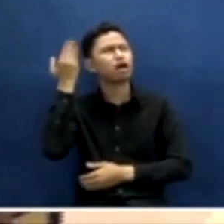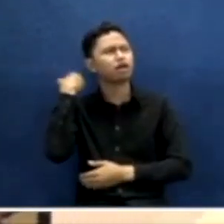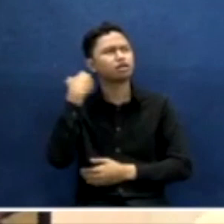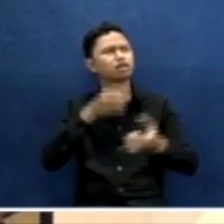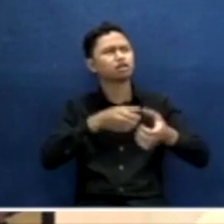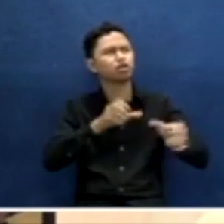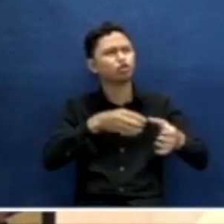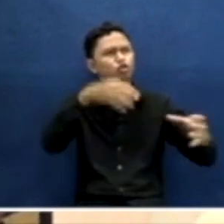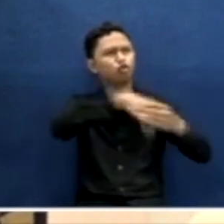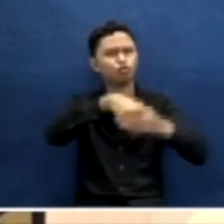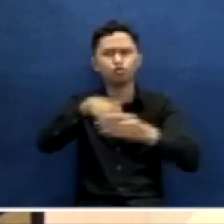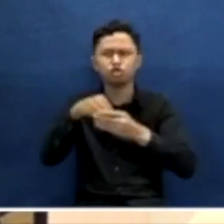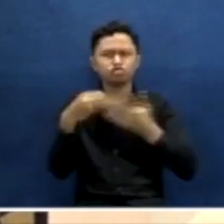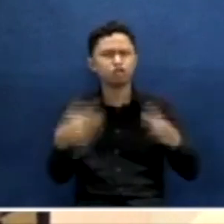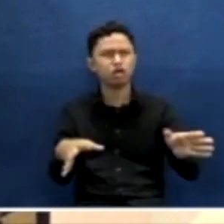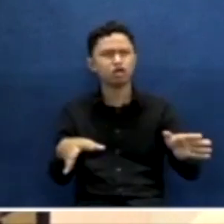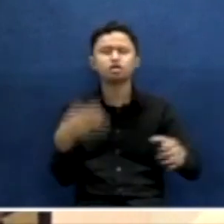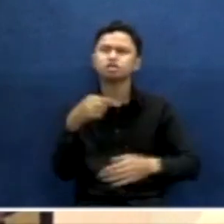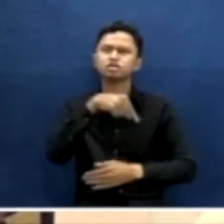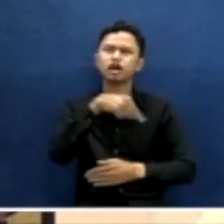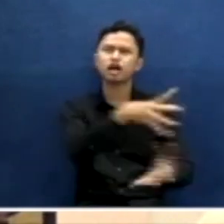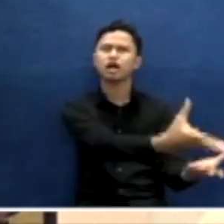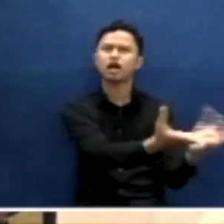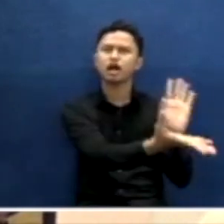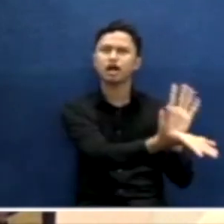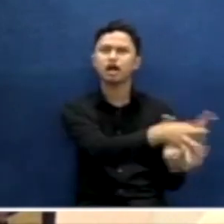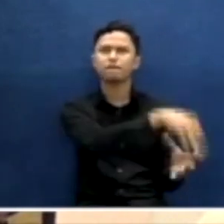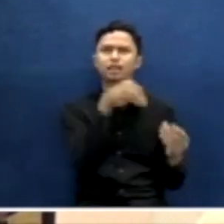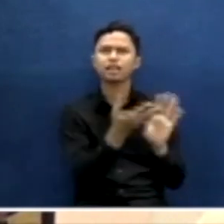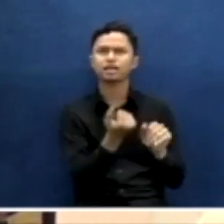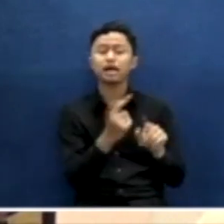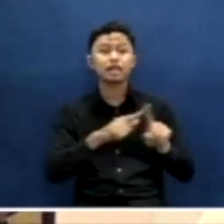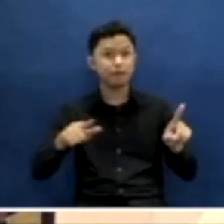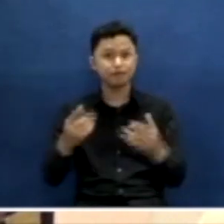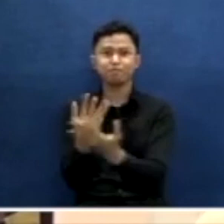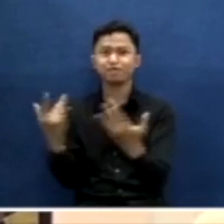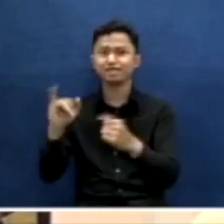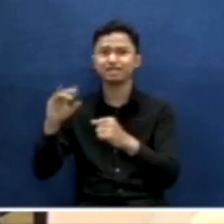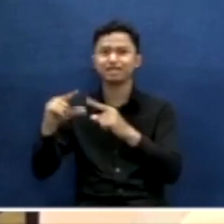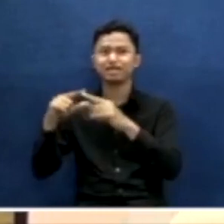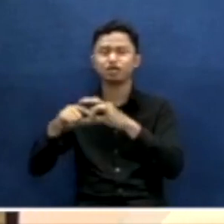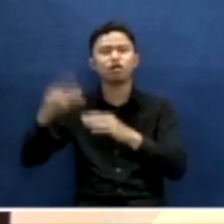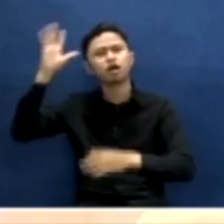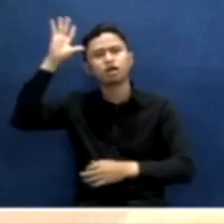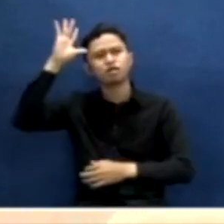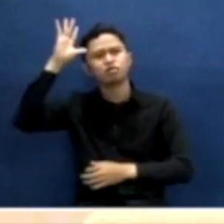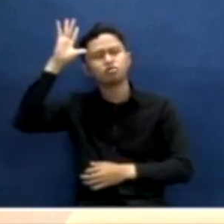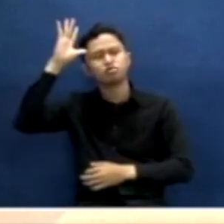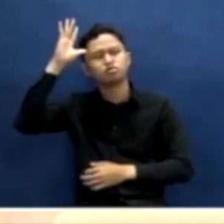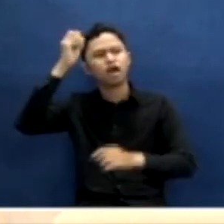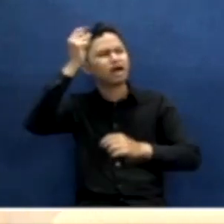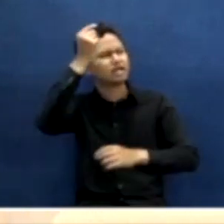Setelah mengumpulkantelur,merekakemudian diperintahkanuntukmengambiltelur.RakyatIrak tidakmenyadarikonspirasiapayangsedang direncanakandan